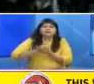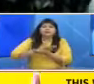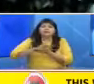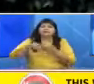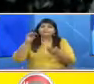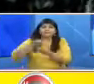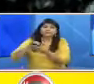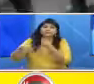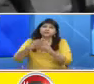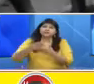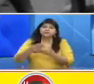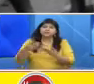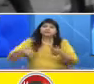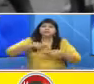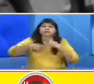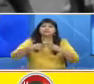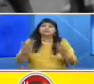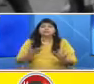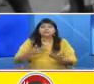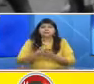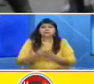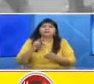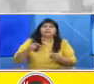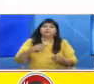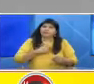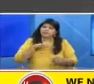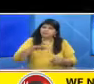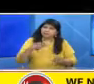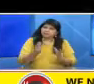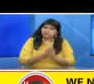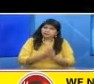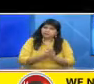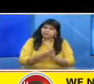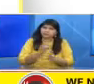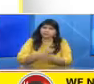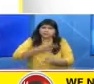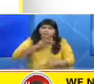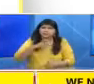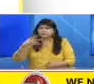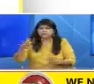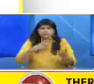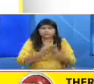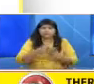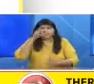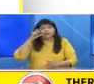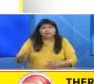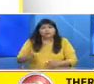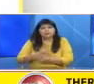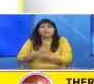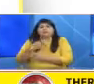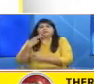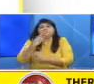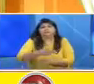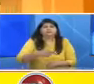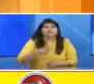हैं। बस संकल्प चाहिए। प्रेरणा के लिए इधर उधर देखने की जरूरत नहीं है। गांधी से बड़ी प्रेरणा क्या हो सकती है।